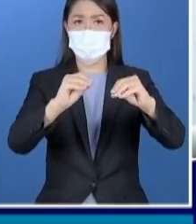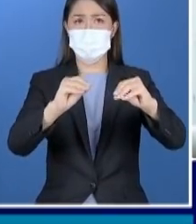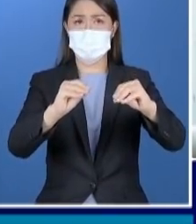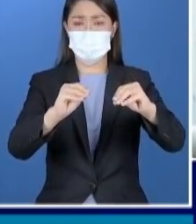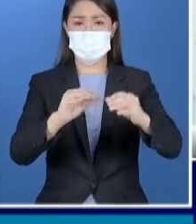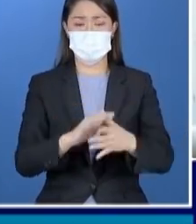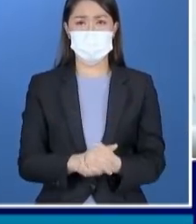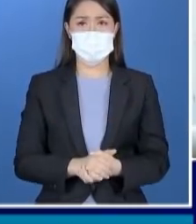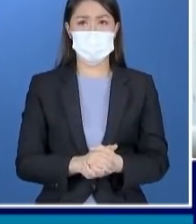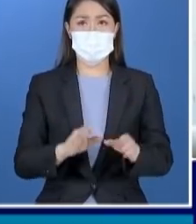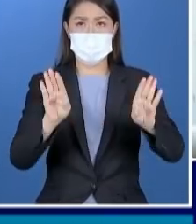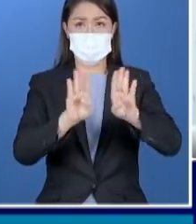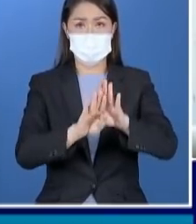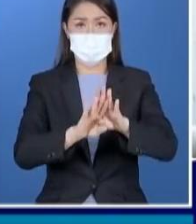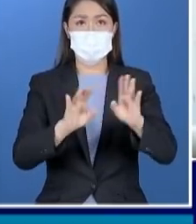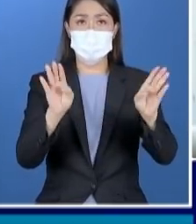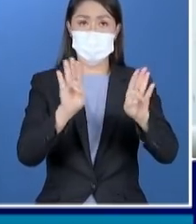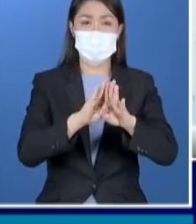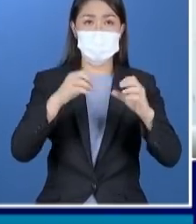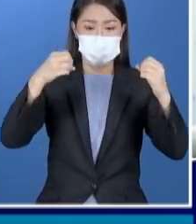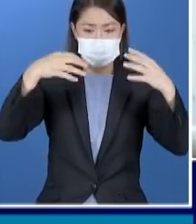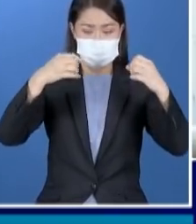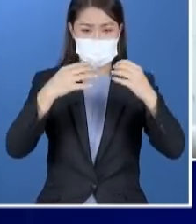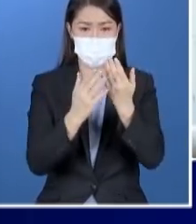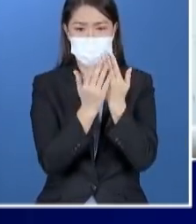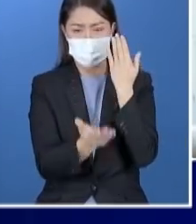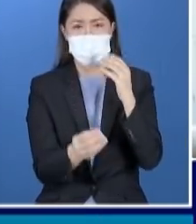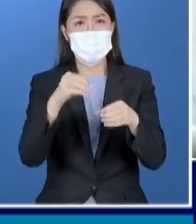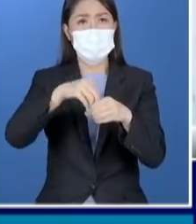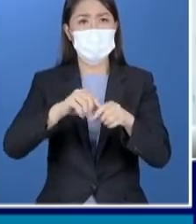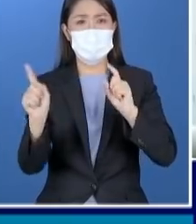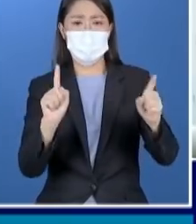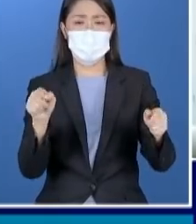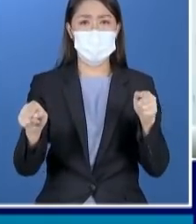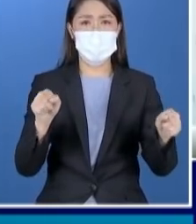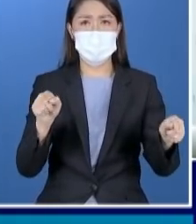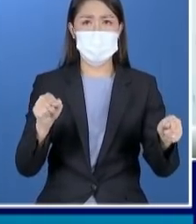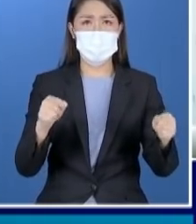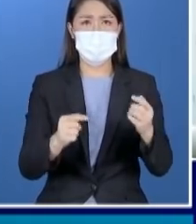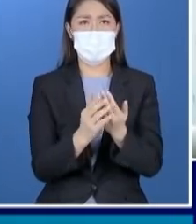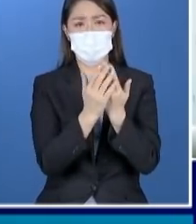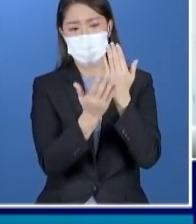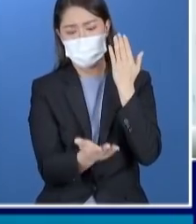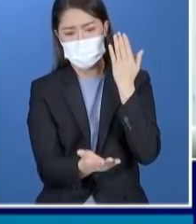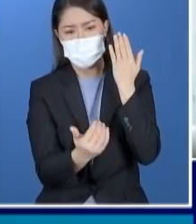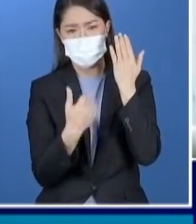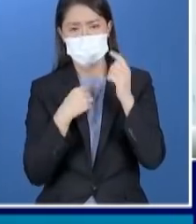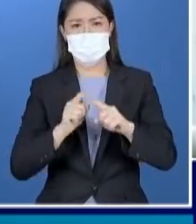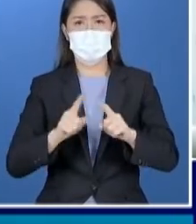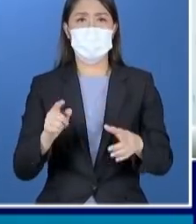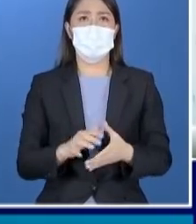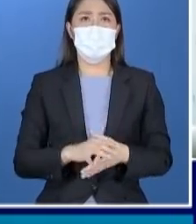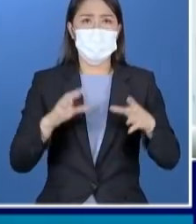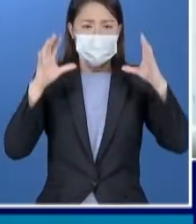อ๋อก็คือในภาพมันคือไฟใช่ไหมครับไฟที่สะท้อนขึ้นไป เขาอยู่มุม มุมที่มันสะท้อนเฉย ๆมันก็เลย